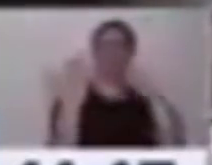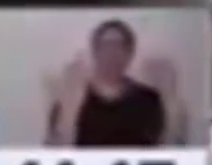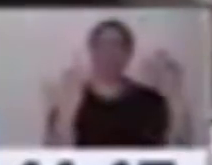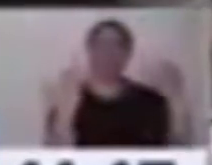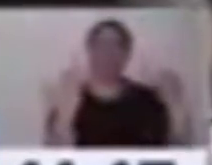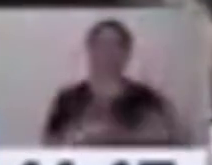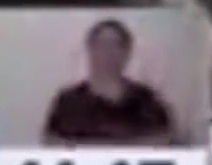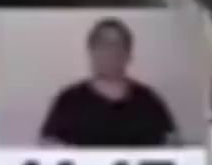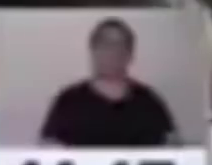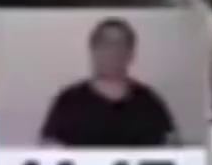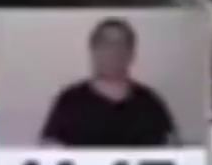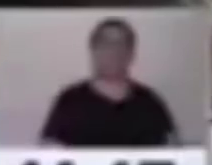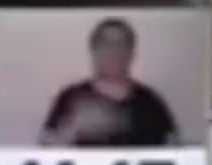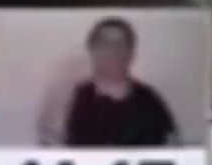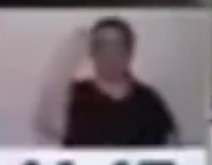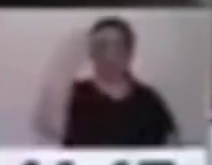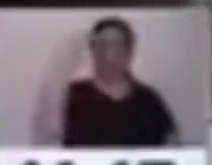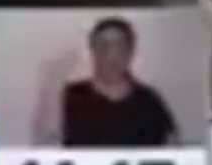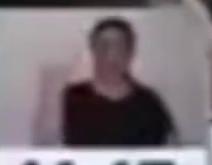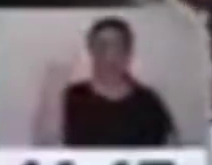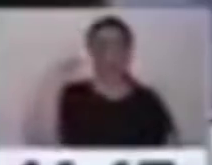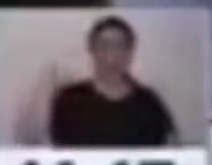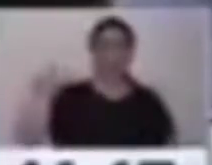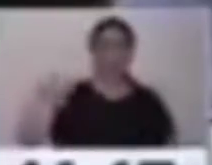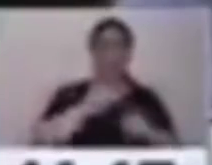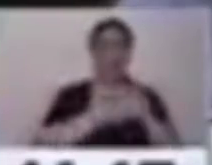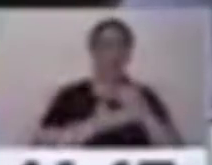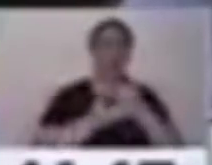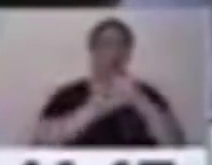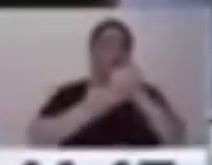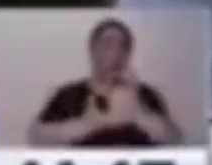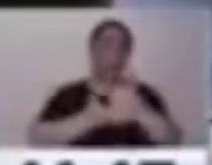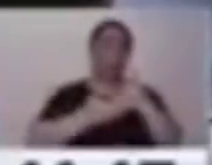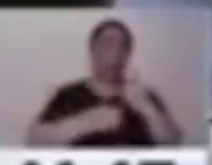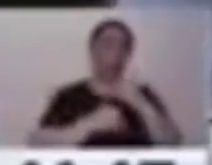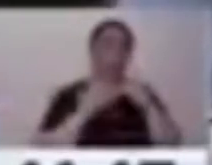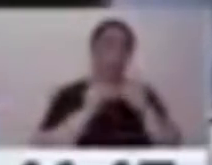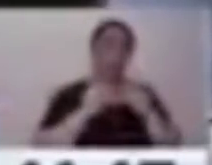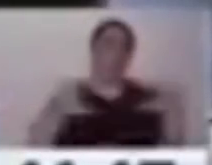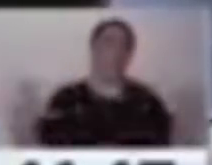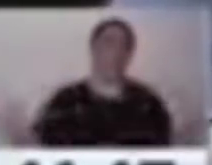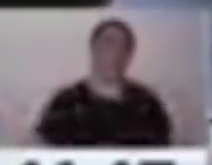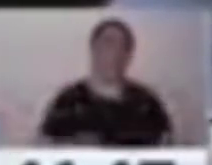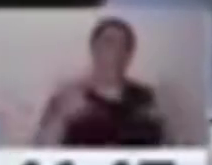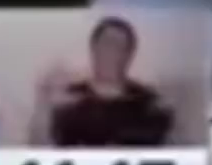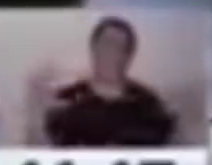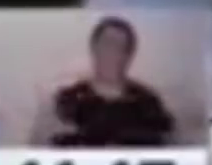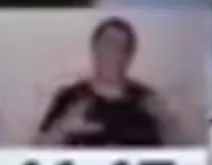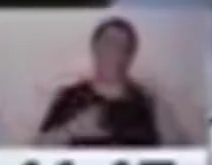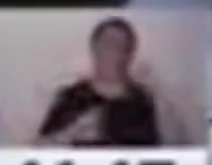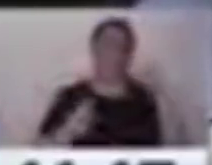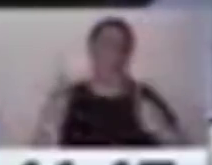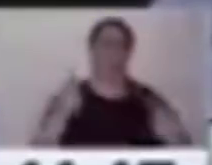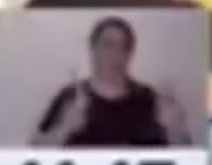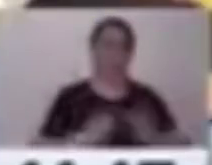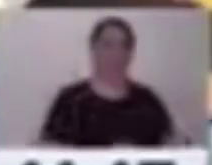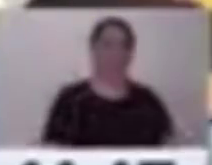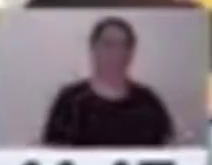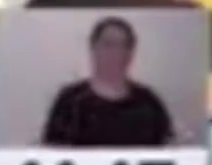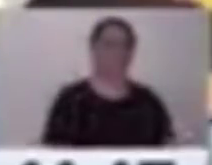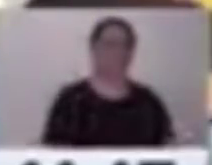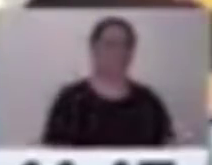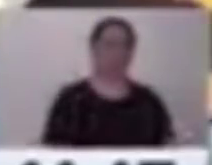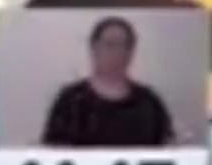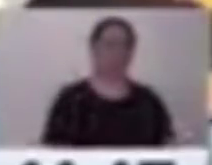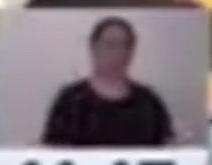tinatawag natin na GIDA na hindi sakop ng regular na pantawid pamilyang Filipino program o